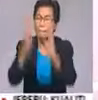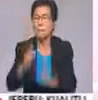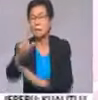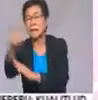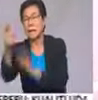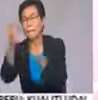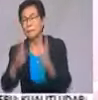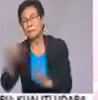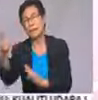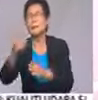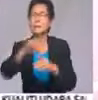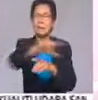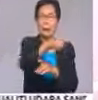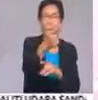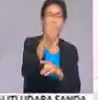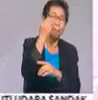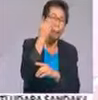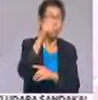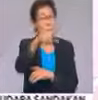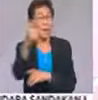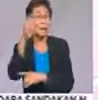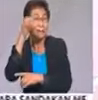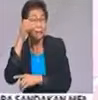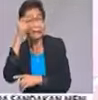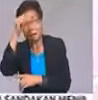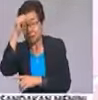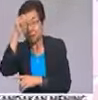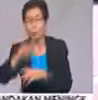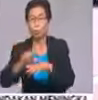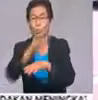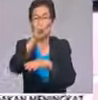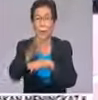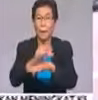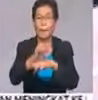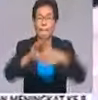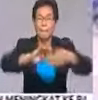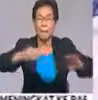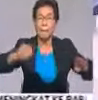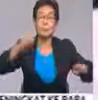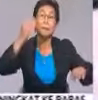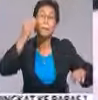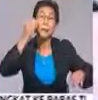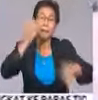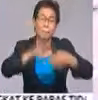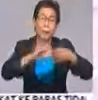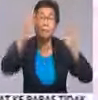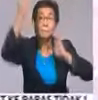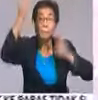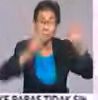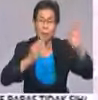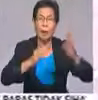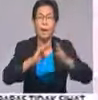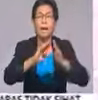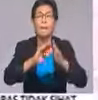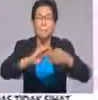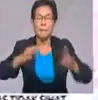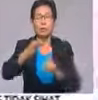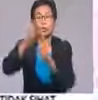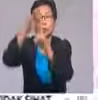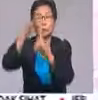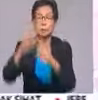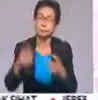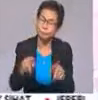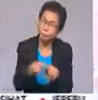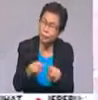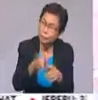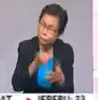yang selain daripada bangsa Melayu menggunakan bahasa Malaysia sebagai bahasa utama diorang. So dengan macam